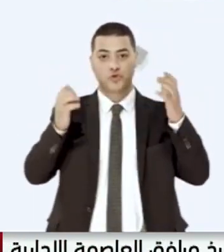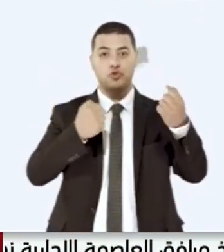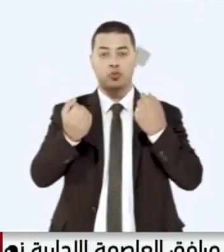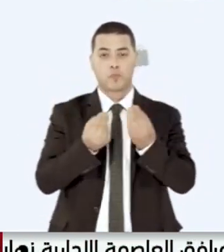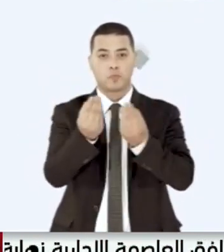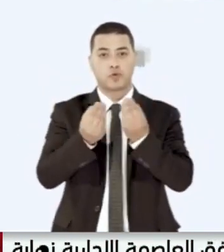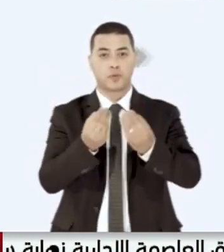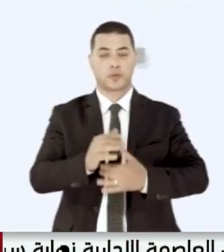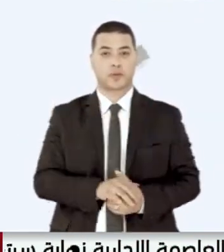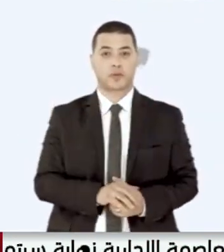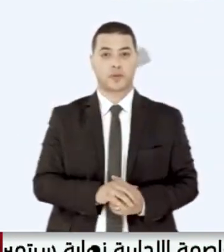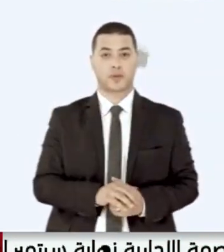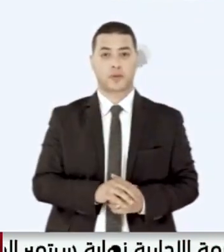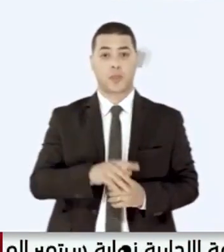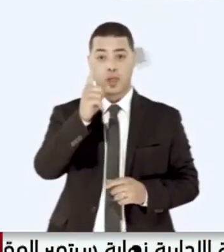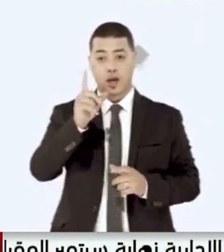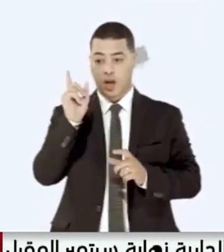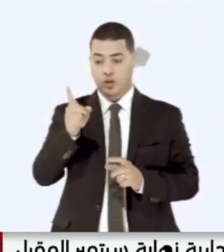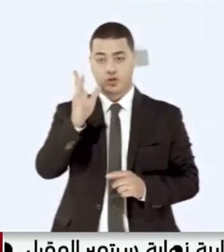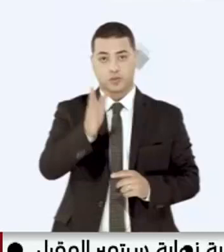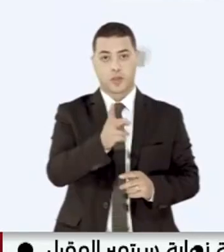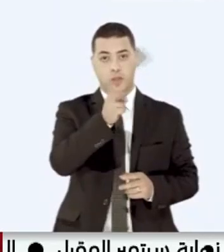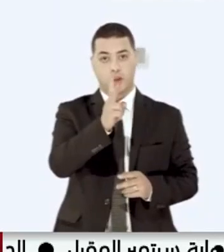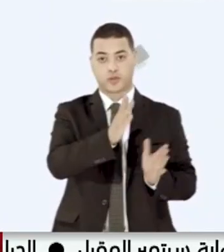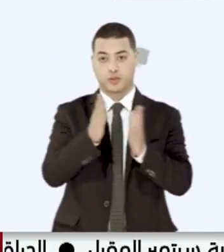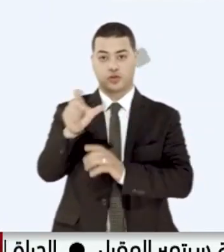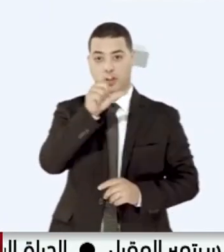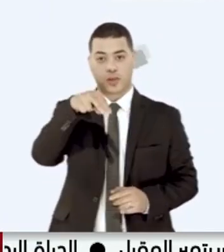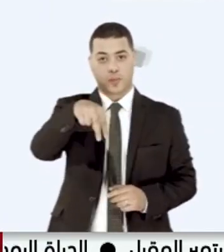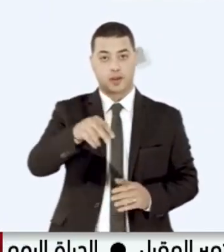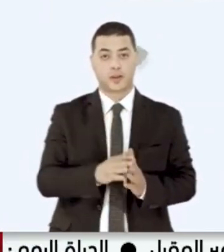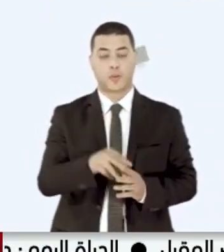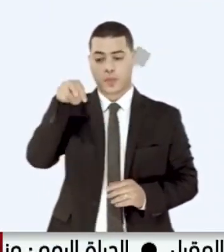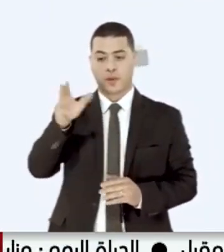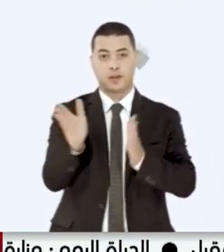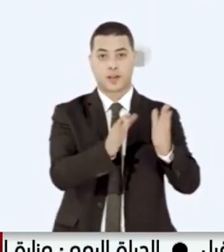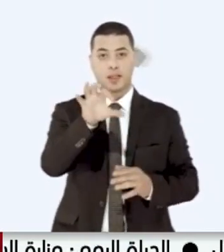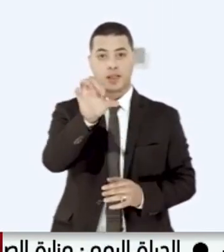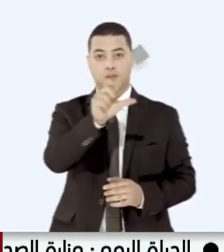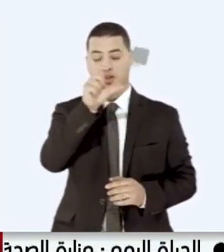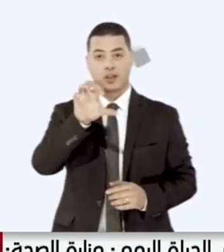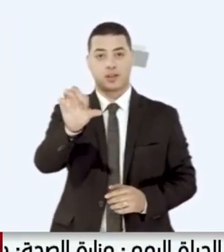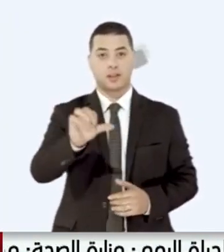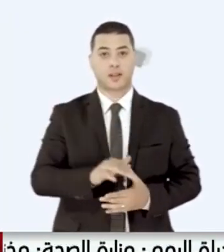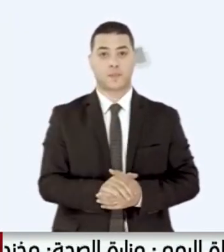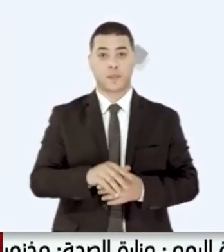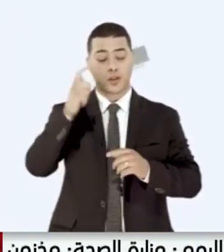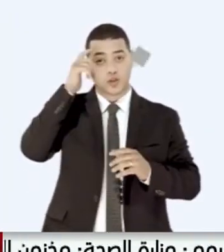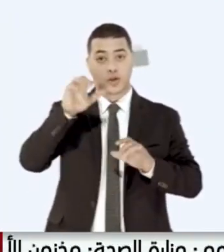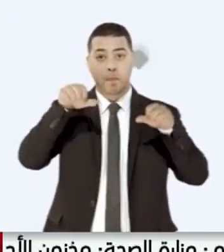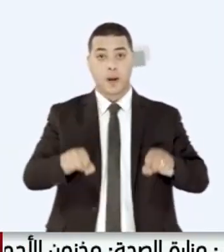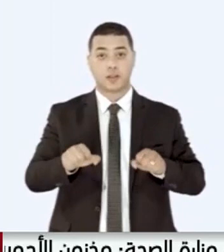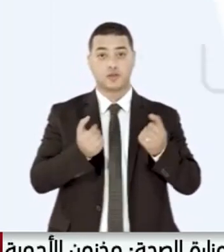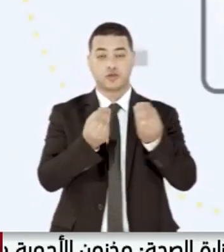الشيوخ 2020، واللي هتكون يوم 11 و12 أغسطس، والإعادة 8 و9 سبتمبر. إزاي تشارك في انتخابات مجلس